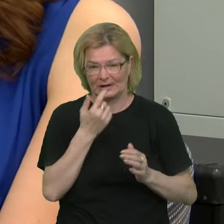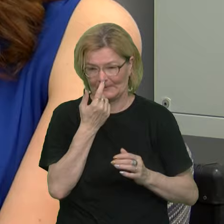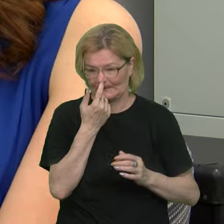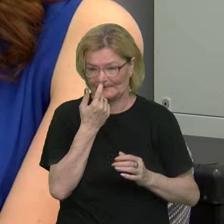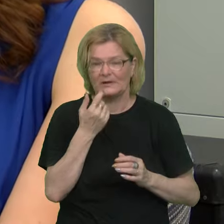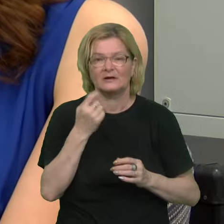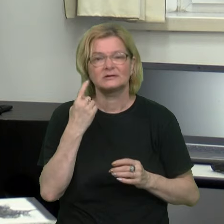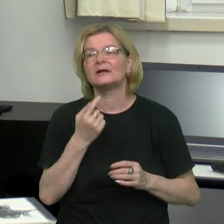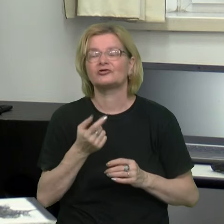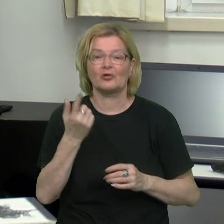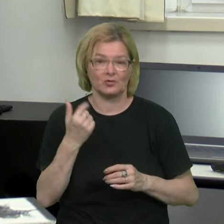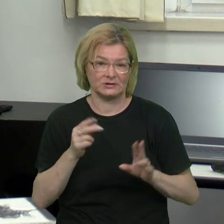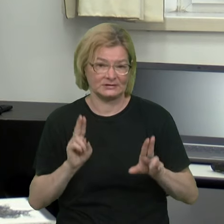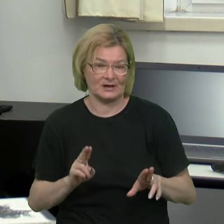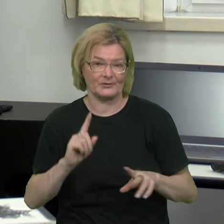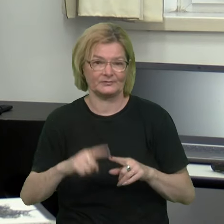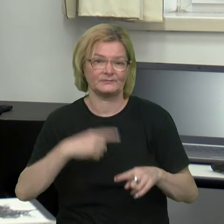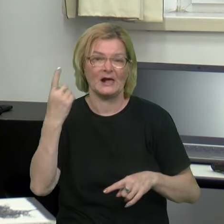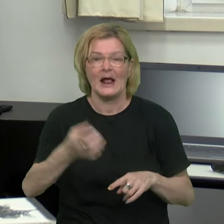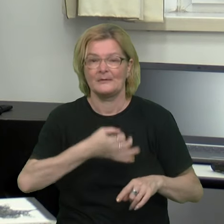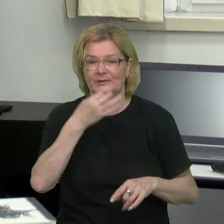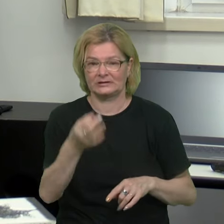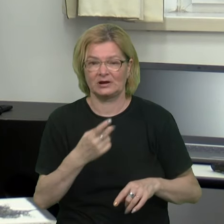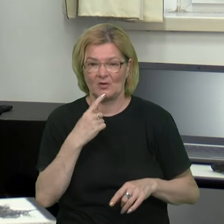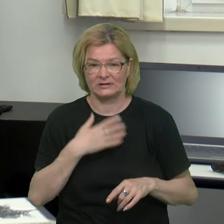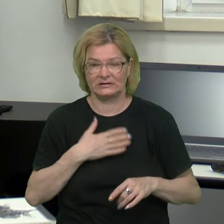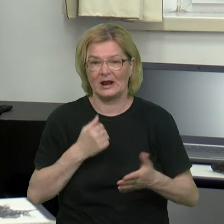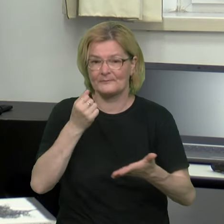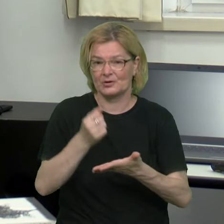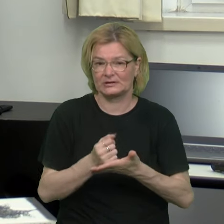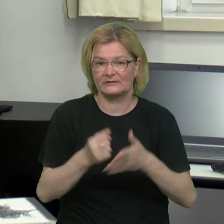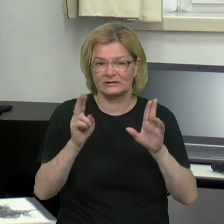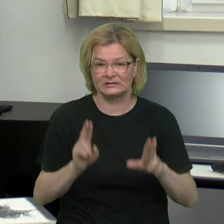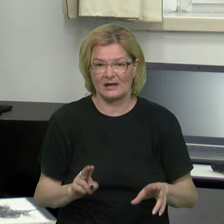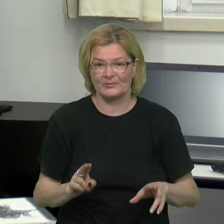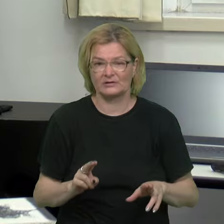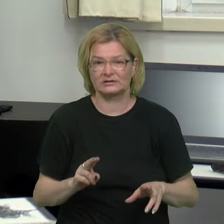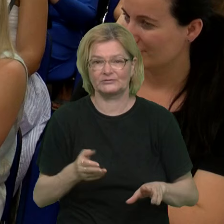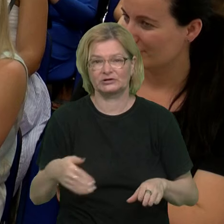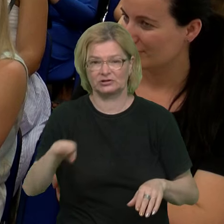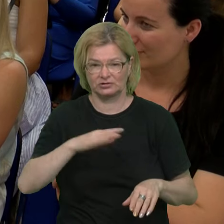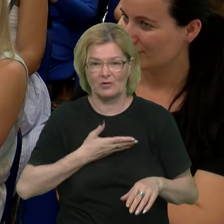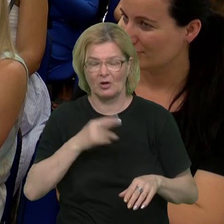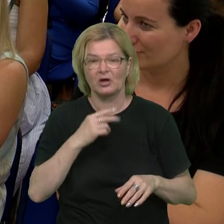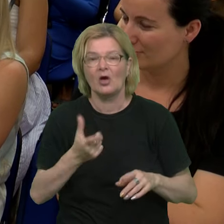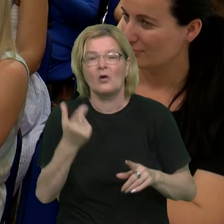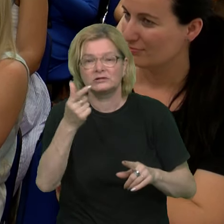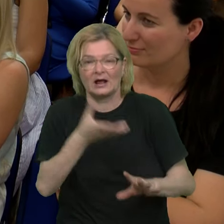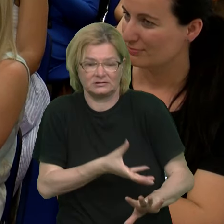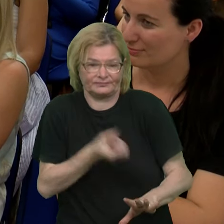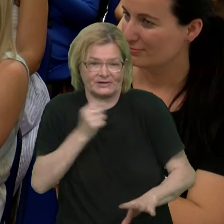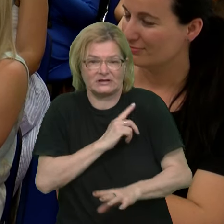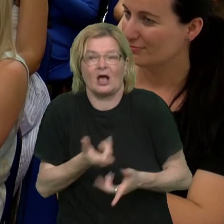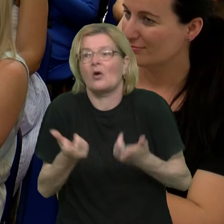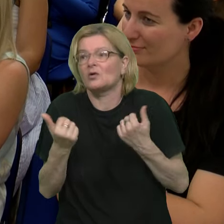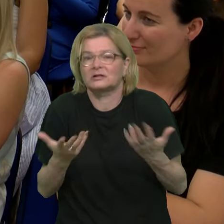bio najpotrebnije. Znači onda zapravo sljedeće pitanje koje sam htjela postaviti, zapravo sam i pola dobila odgovor,